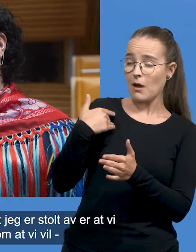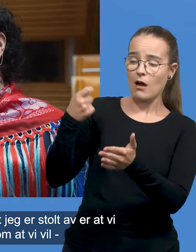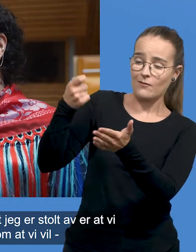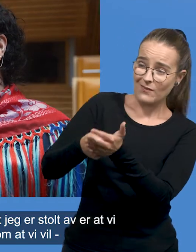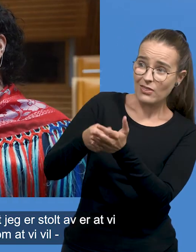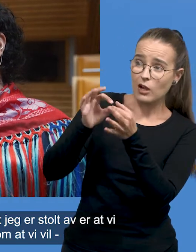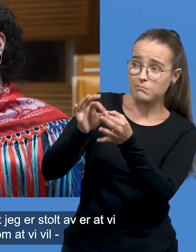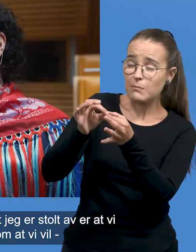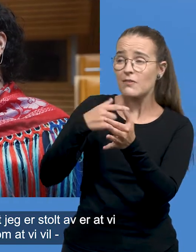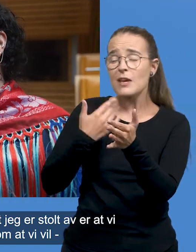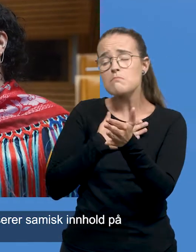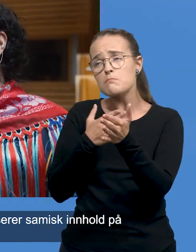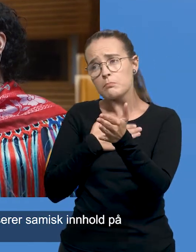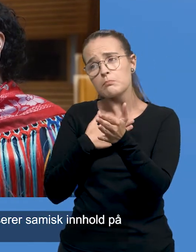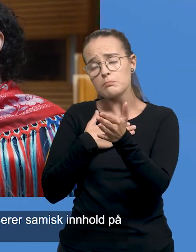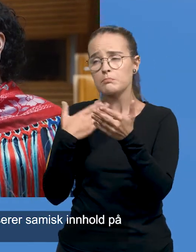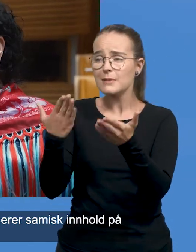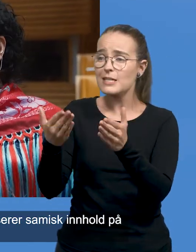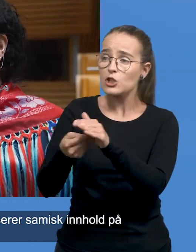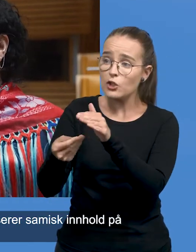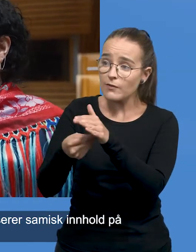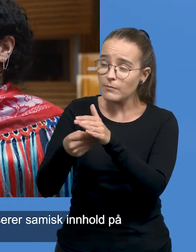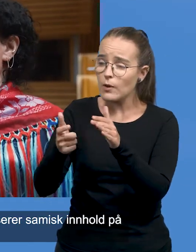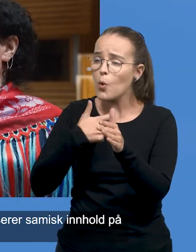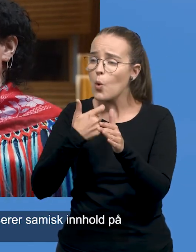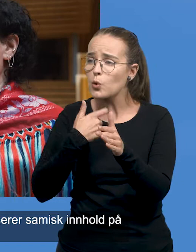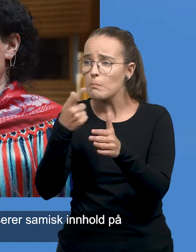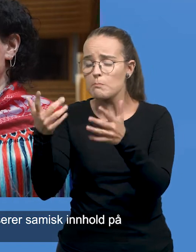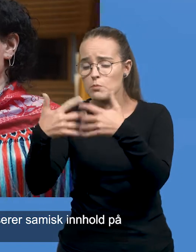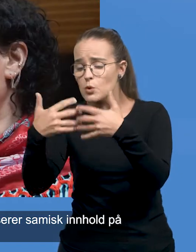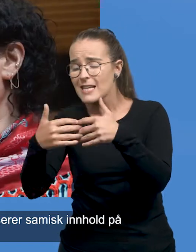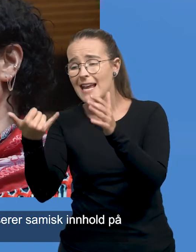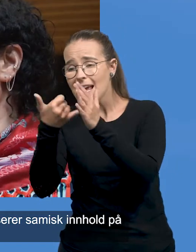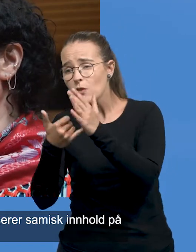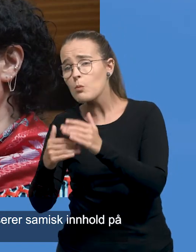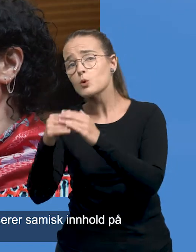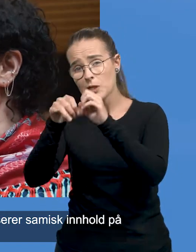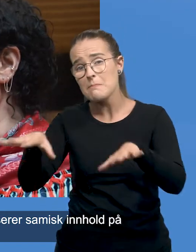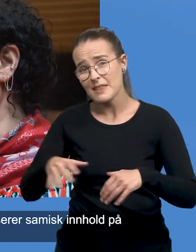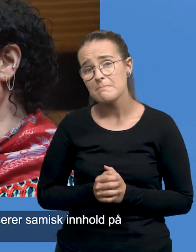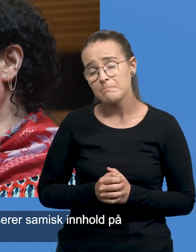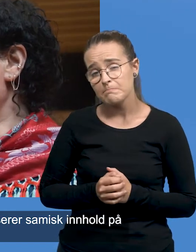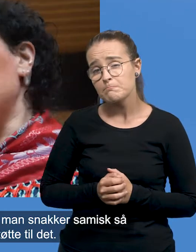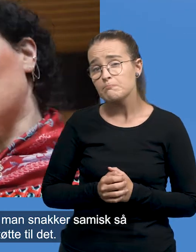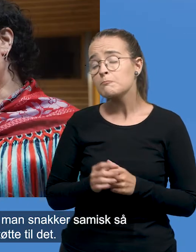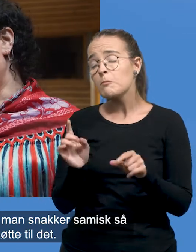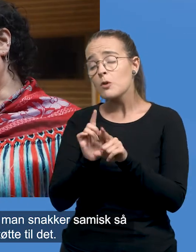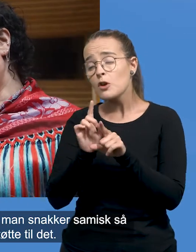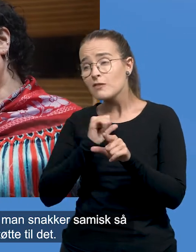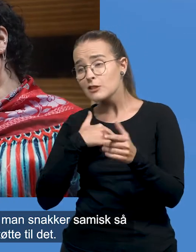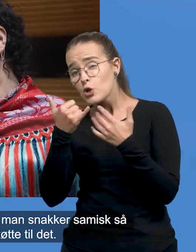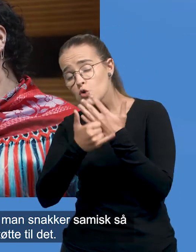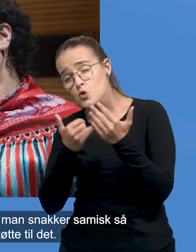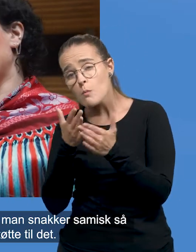et vedtak om at vi vil kunne gi støtte til ungdom som produserer innhold på sosiale medier. Mm. Så hvis man har